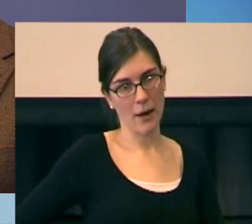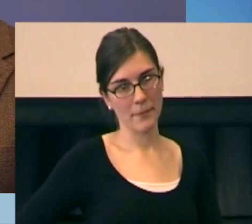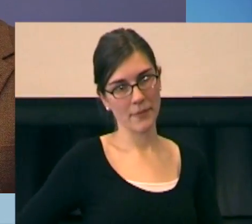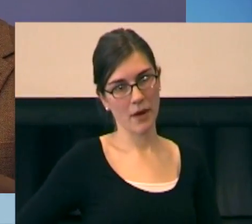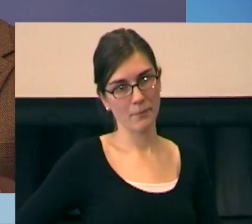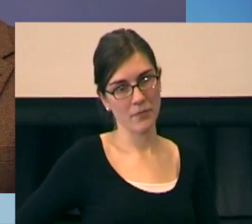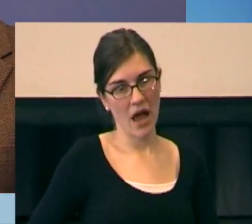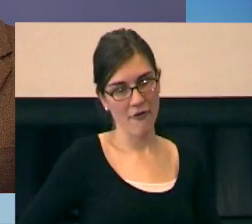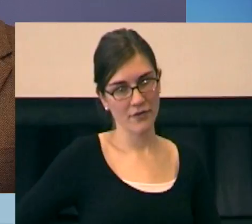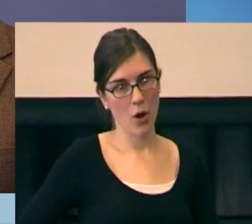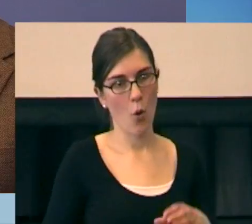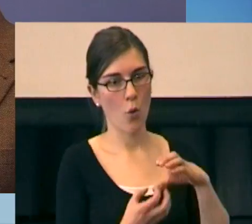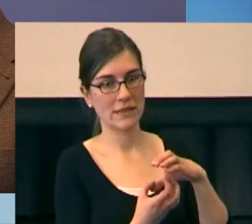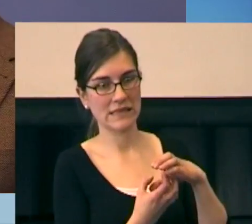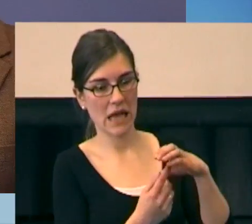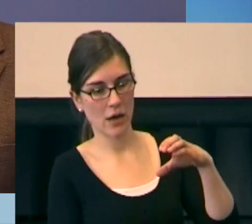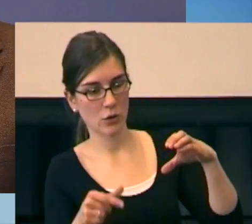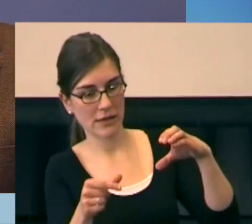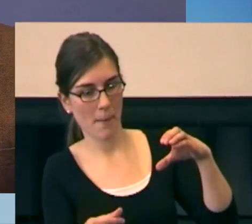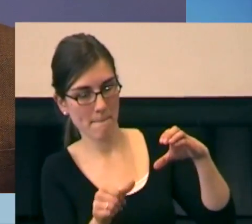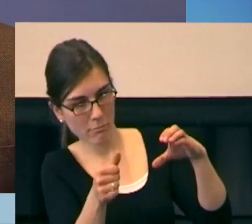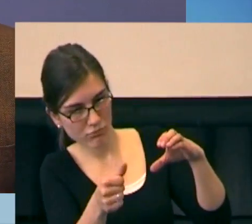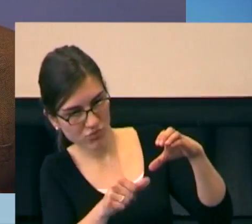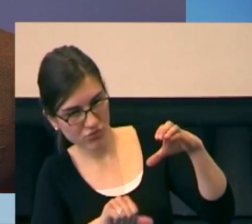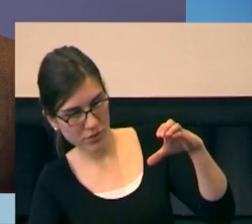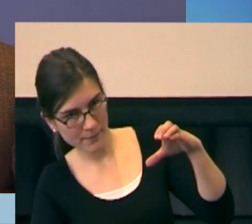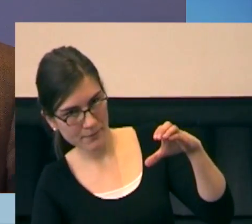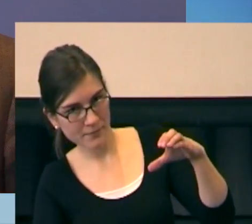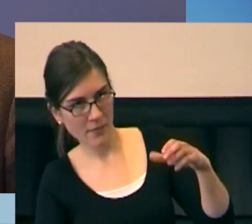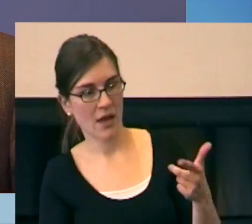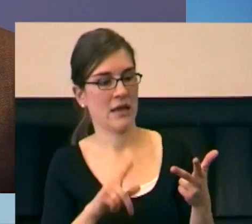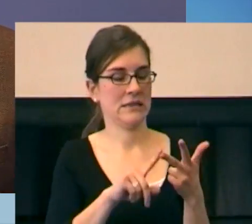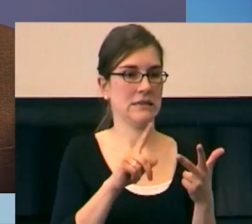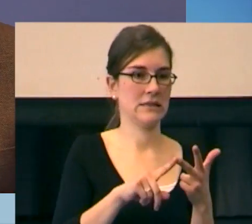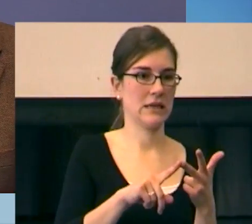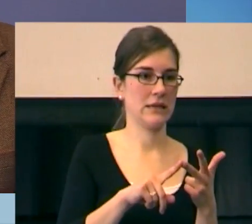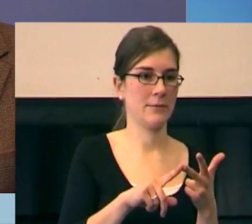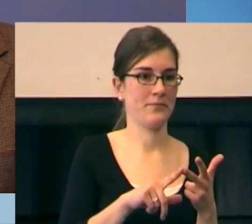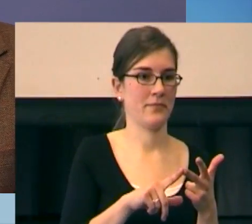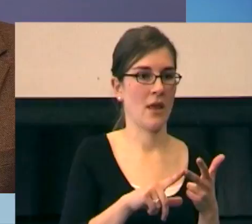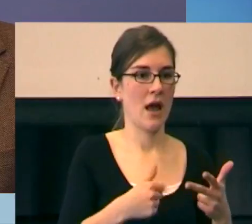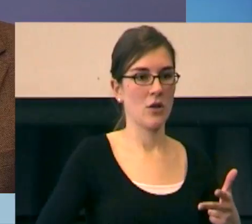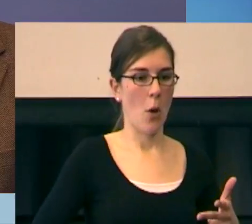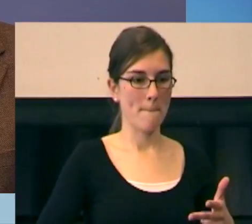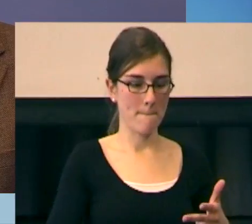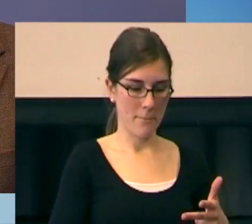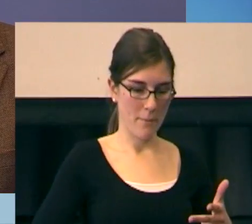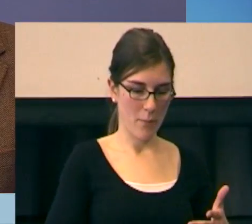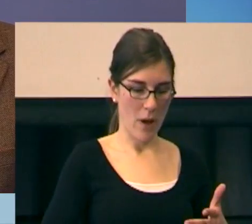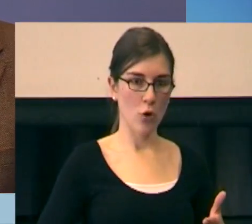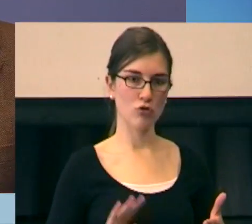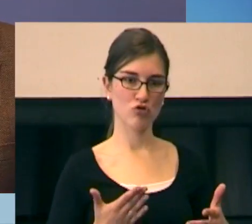zwischen After und Hodensack, so ein bogenförmiger Schnitt. Möglichkeit 3 ist eine Laparoskopie, eine Bauchspiegelung.